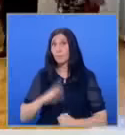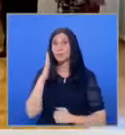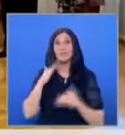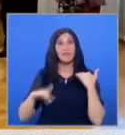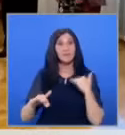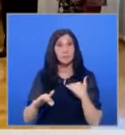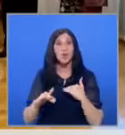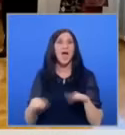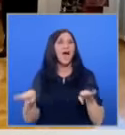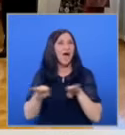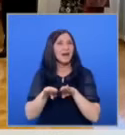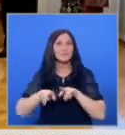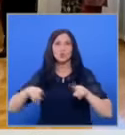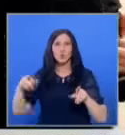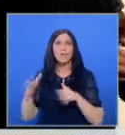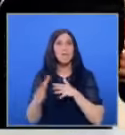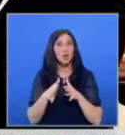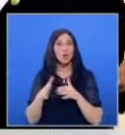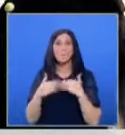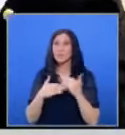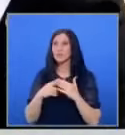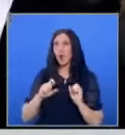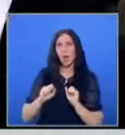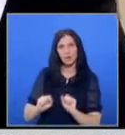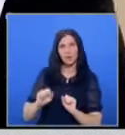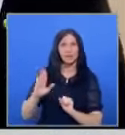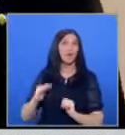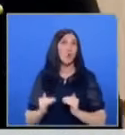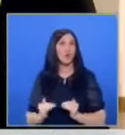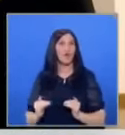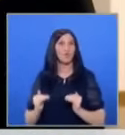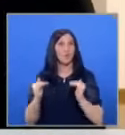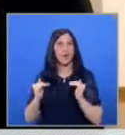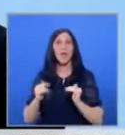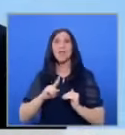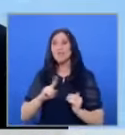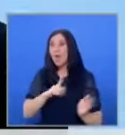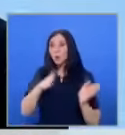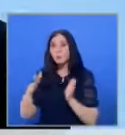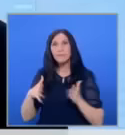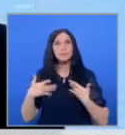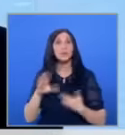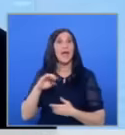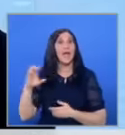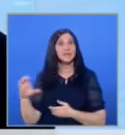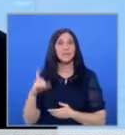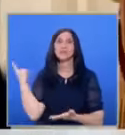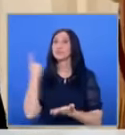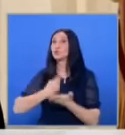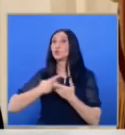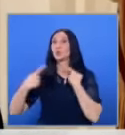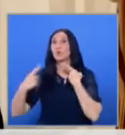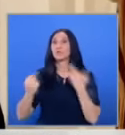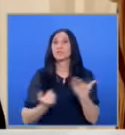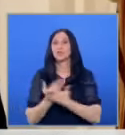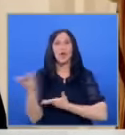Северна Македония, наравно с другите народи и практическото гарантиране на тяхното равноправие е неотменимо изискване на Европейския съюз и задължително условие